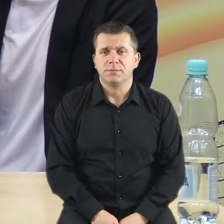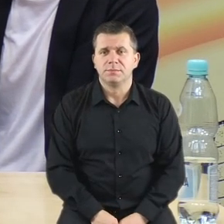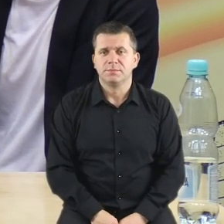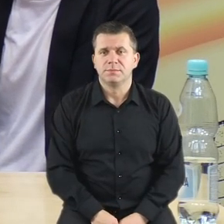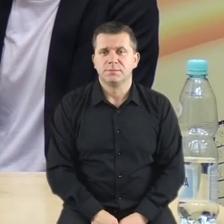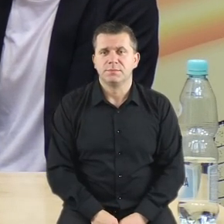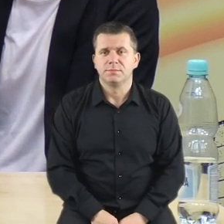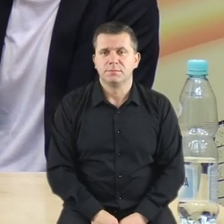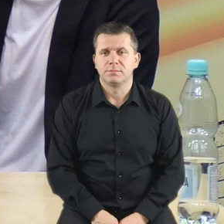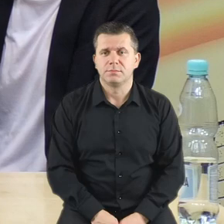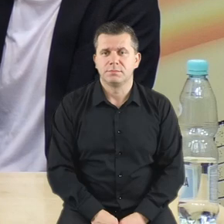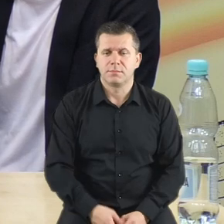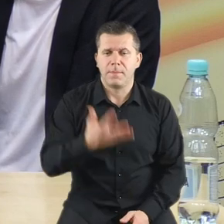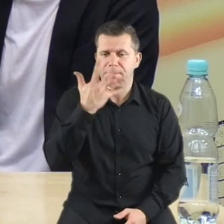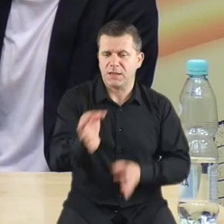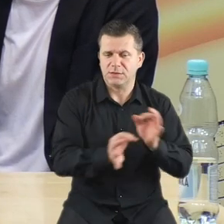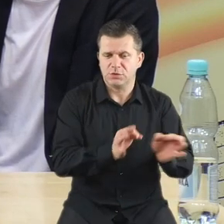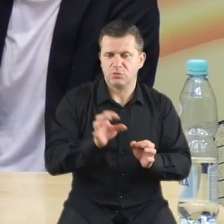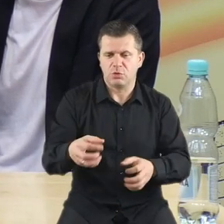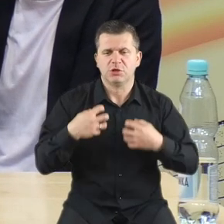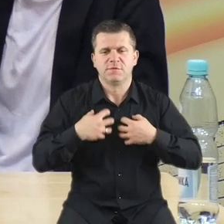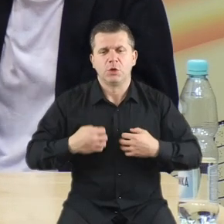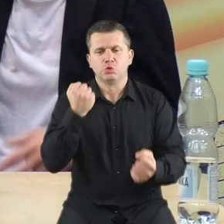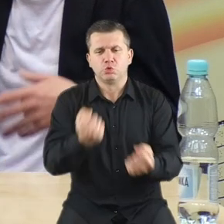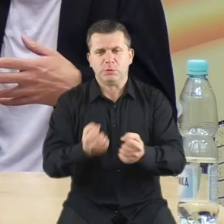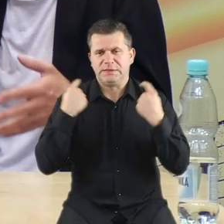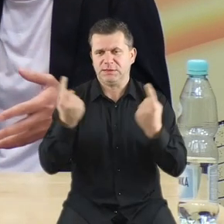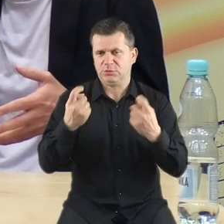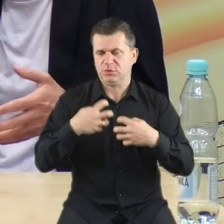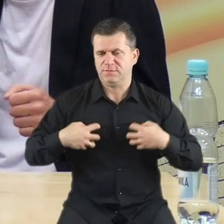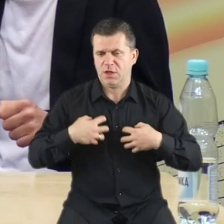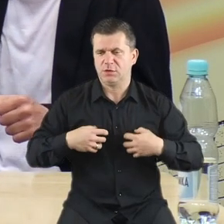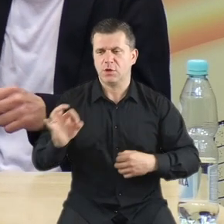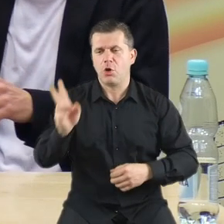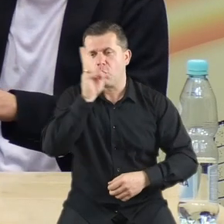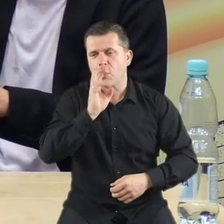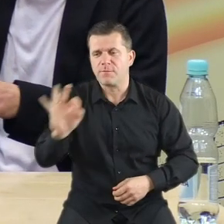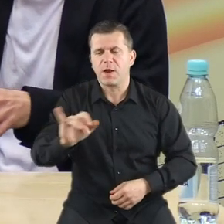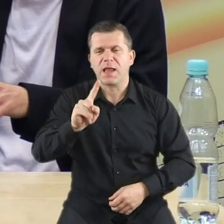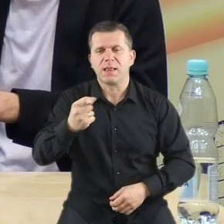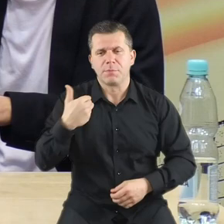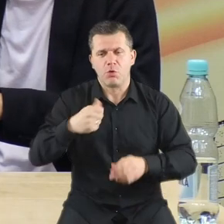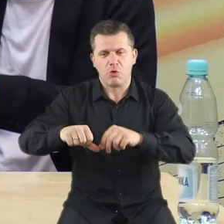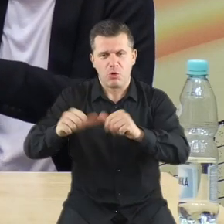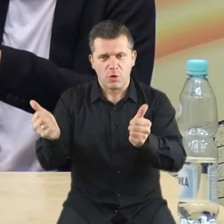5 historii o zwierzętach w trudnej sytuacji życiowej. Bo akurat rodzice Idy wtedy się rozwodzili. To też jest historia na przykład pieska, którego właściciele